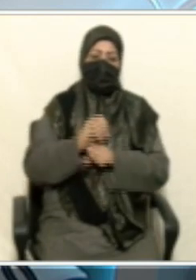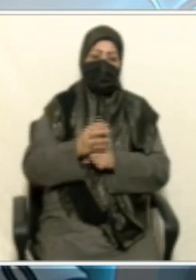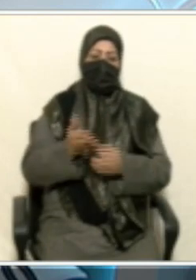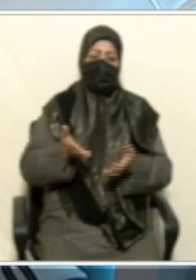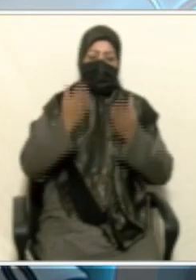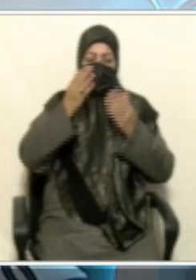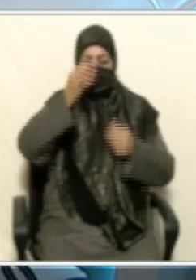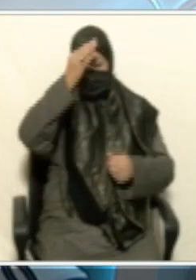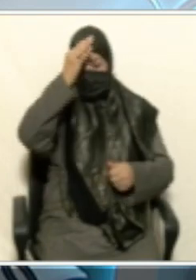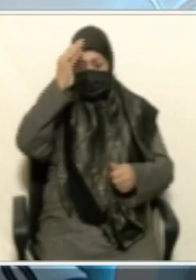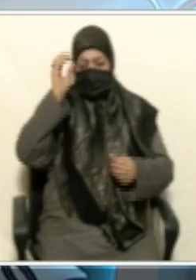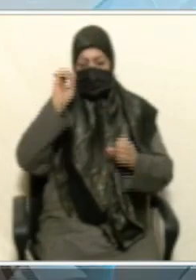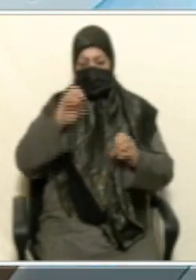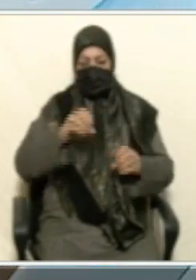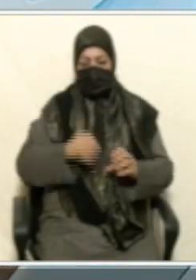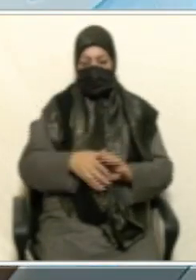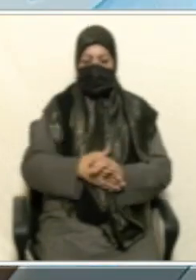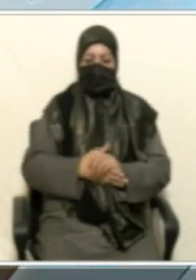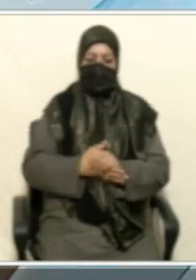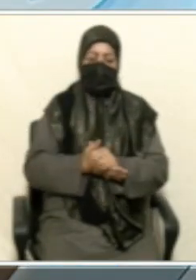يسلمك. شكرا.